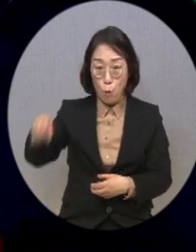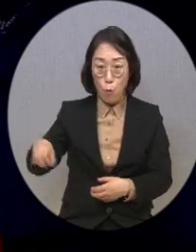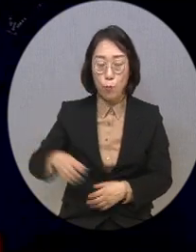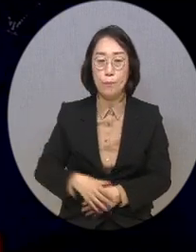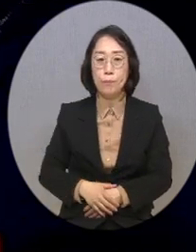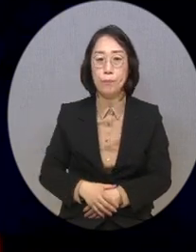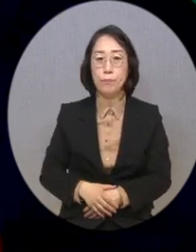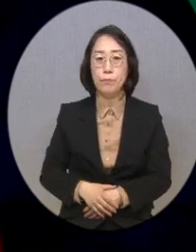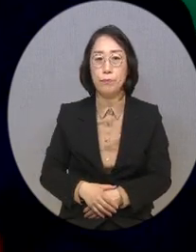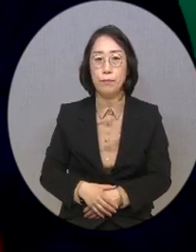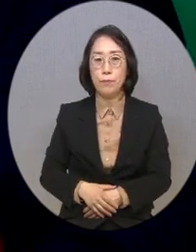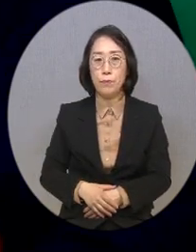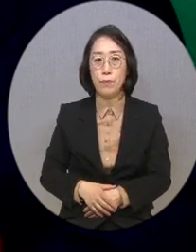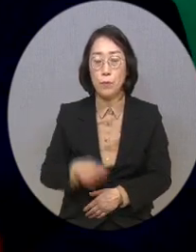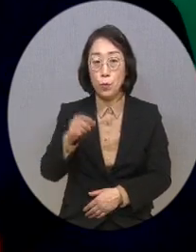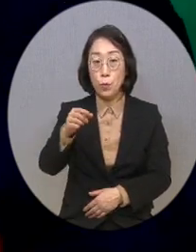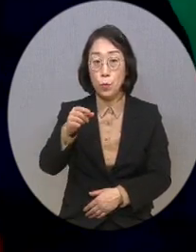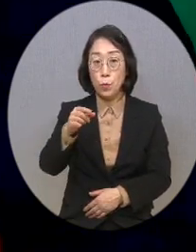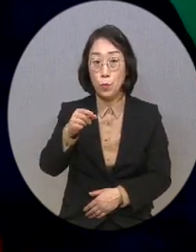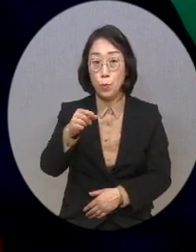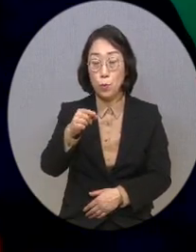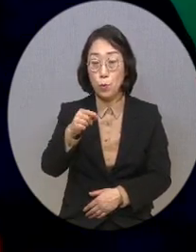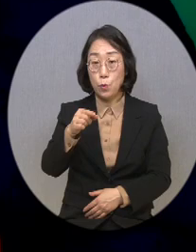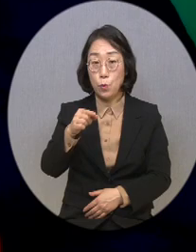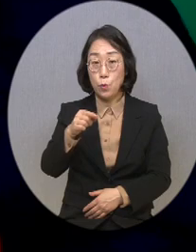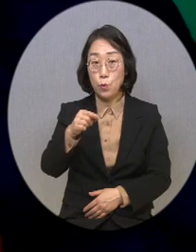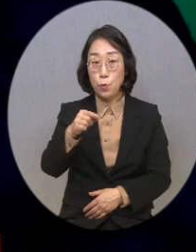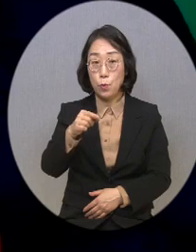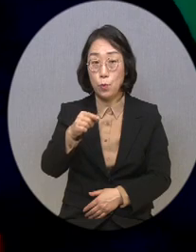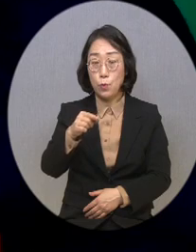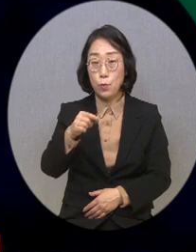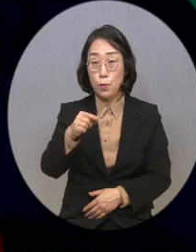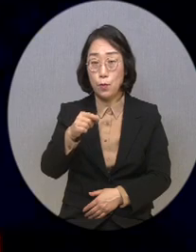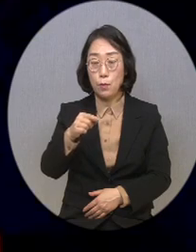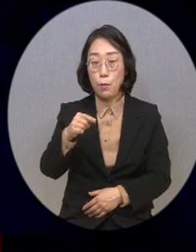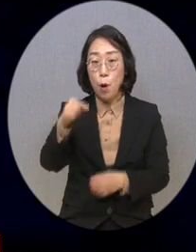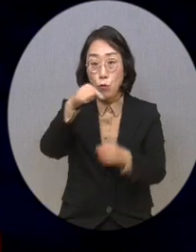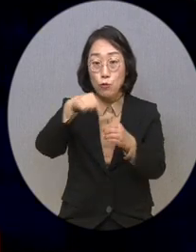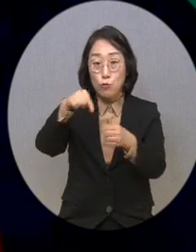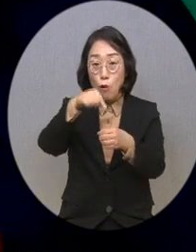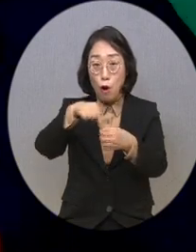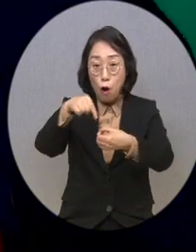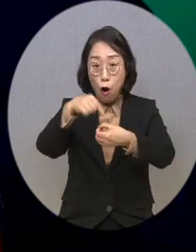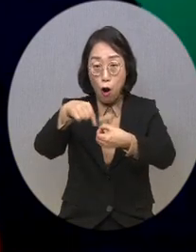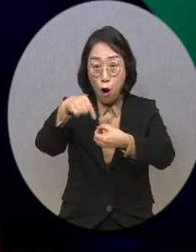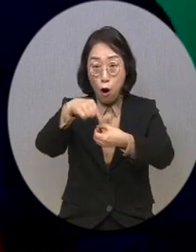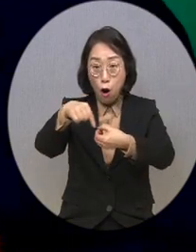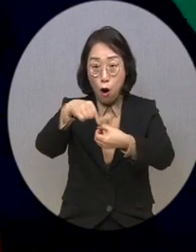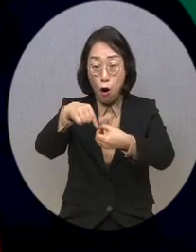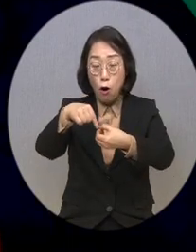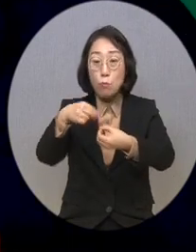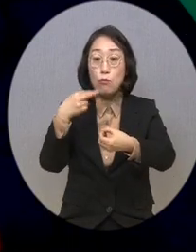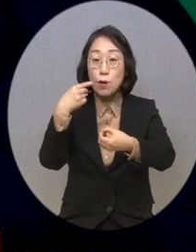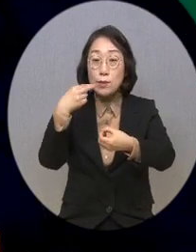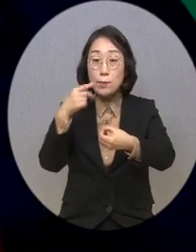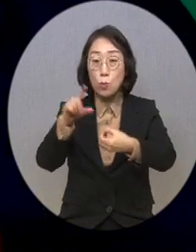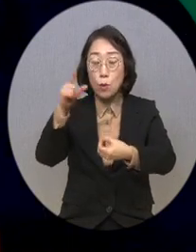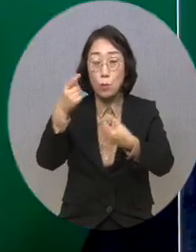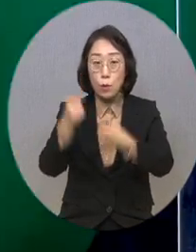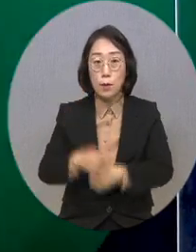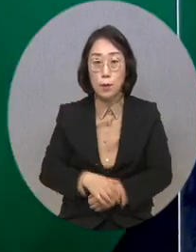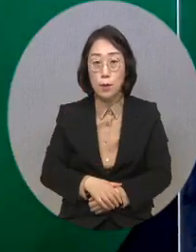그리고 짜잔, 요거. 요것도 보세요. 그냥 병뚜껑이, 병이 아니라 이 플라스틱 뚜껑이에요. 뚜껑인데.